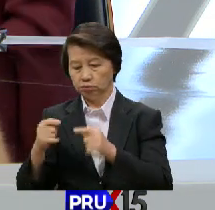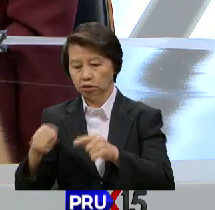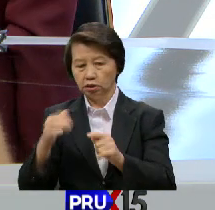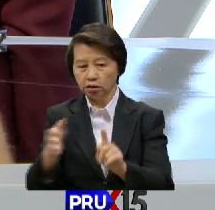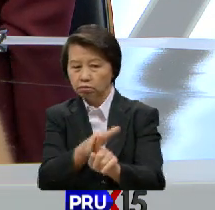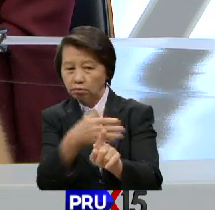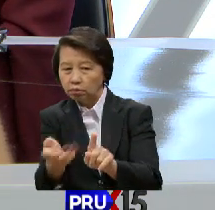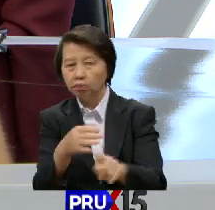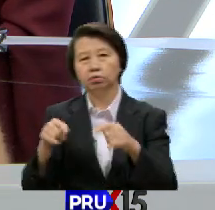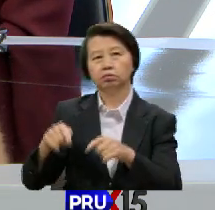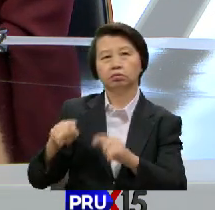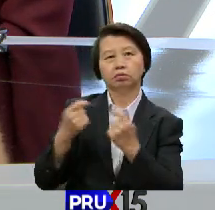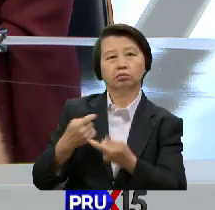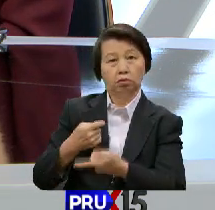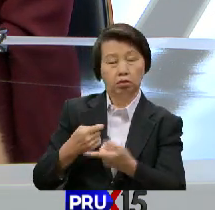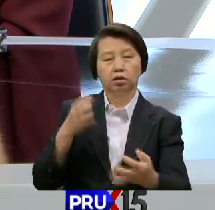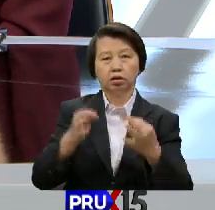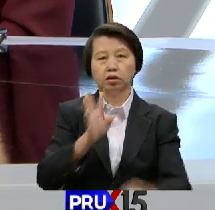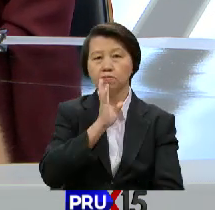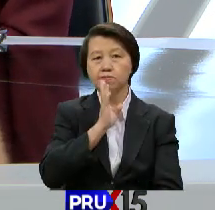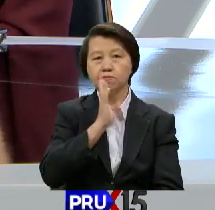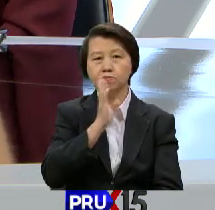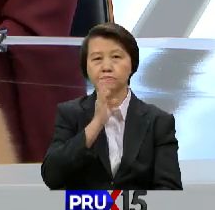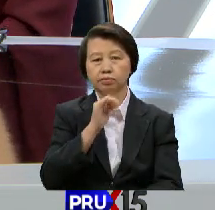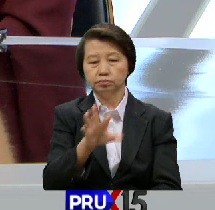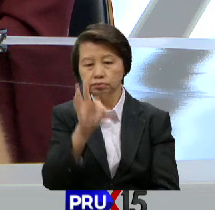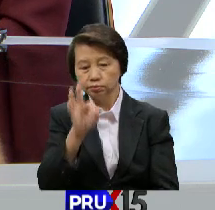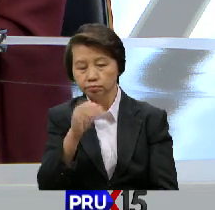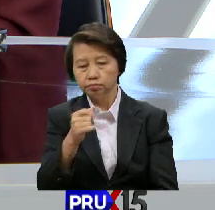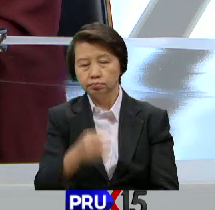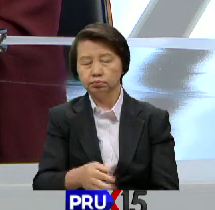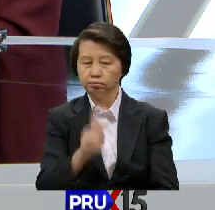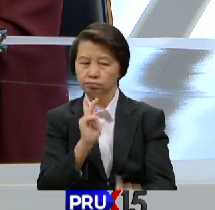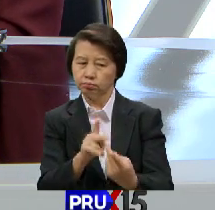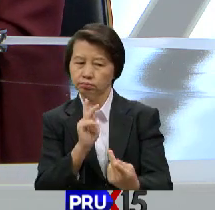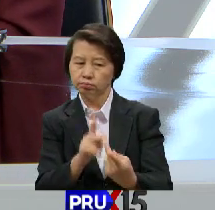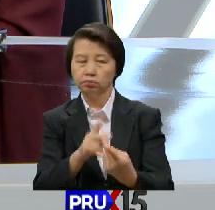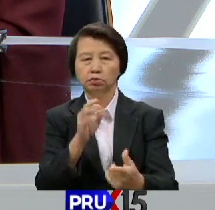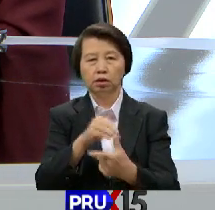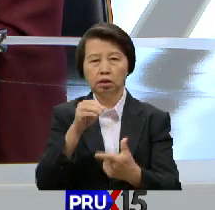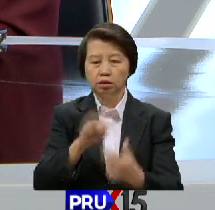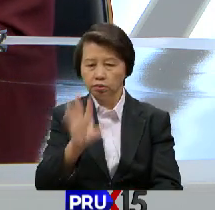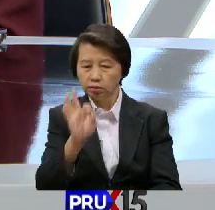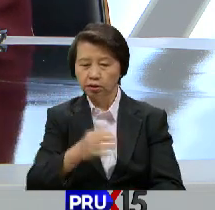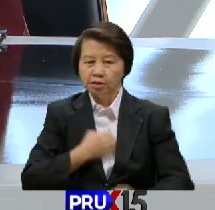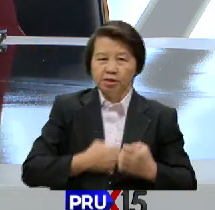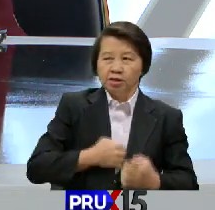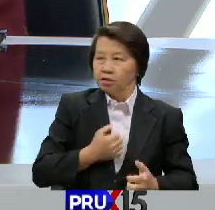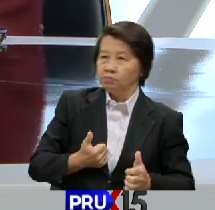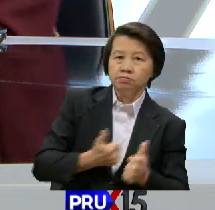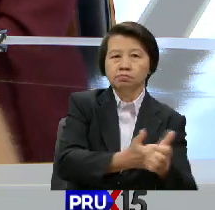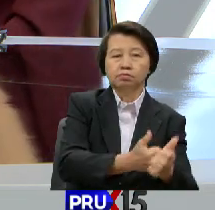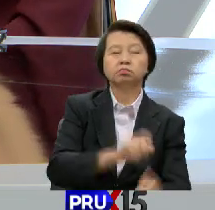meraih undi tersebut Jadi kalau disika disebut sebagai pemilihan rasional dan juga pemilihan emosional